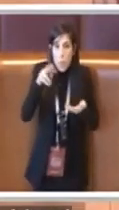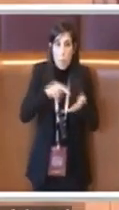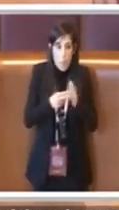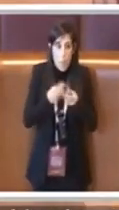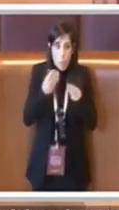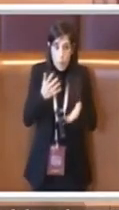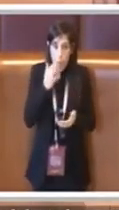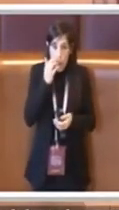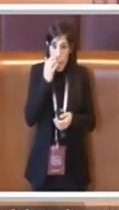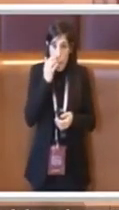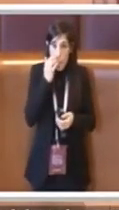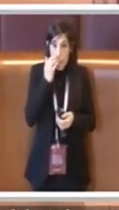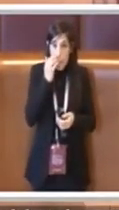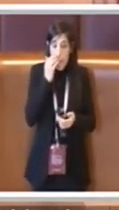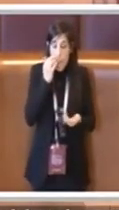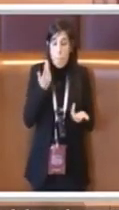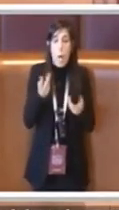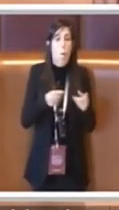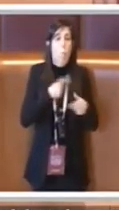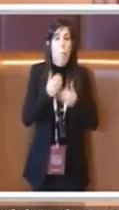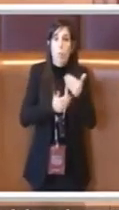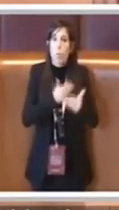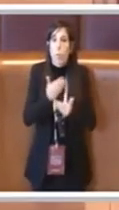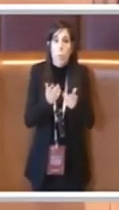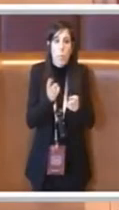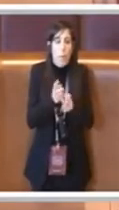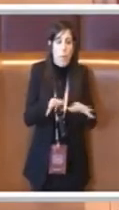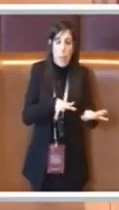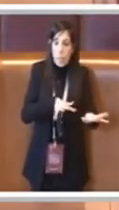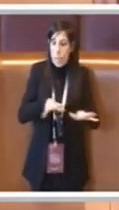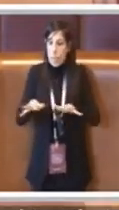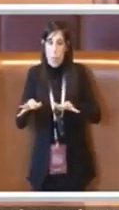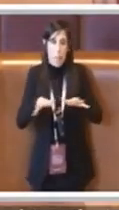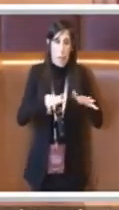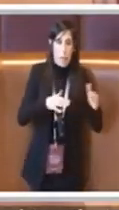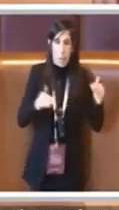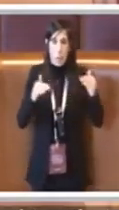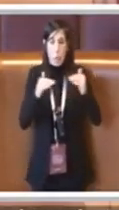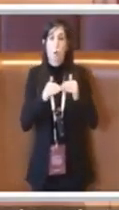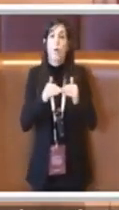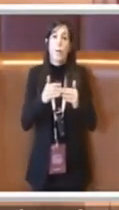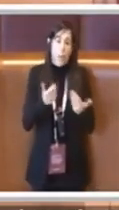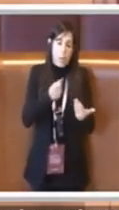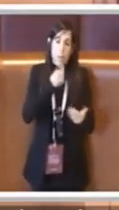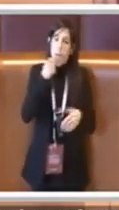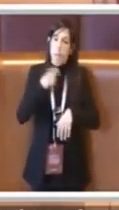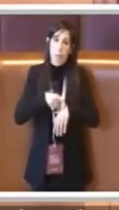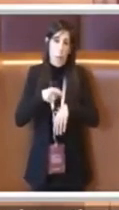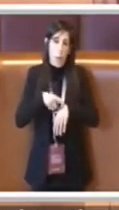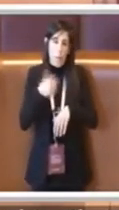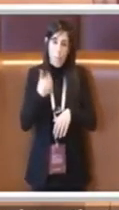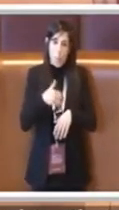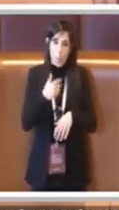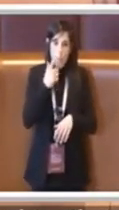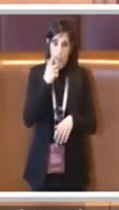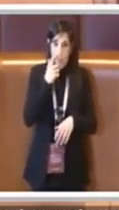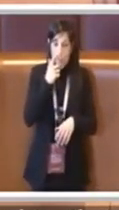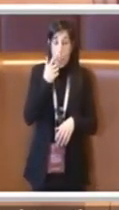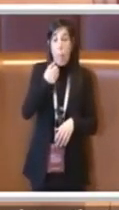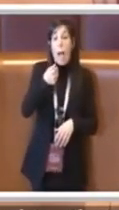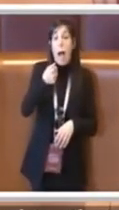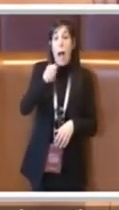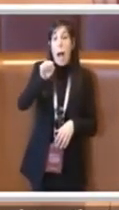vie del centro, ma è un processo di riassestamento che richiede tantissimo tempo. In ATAC abbiamo gettato le